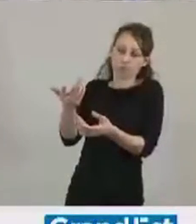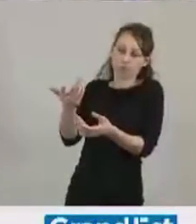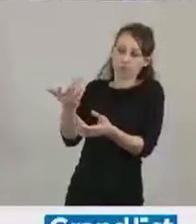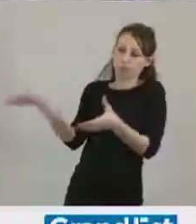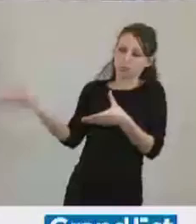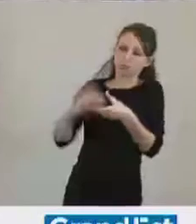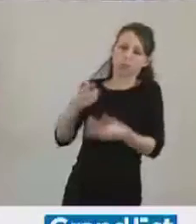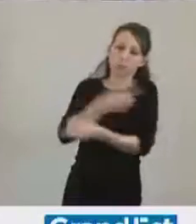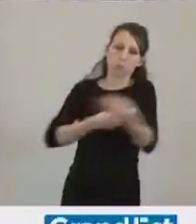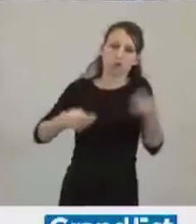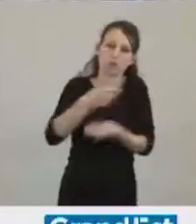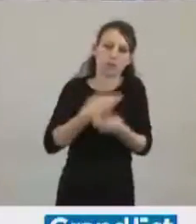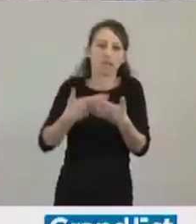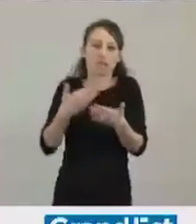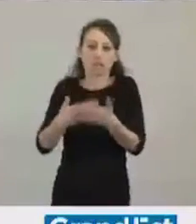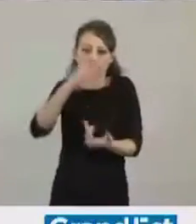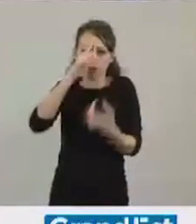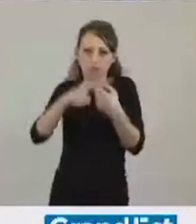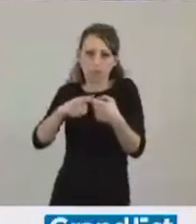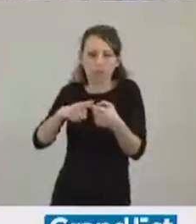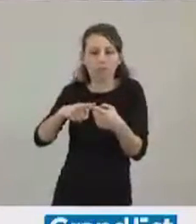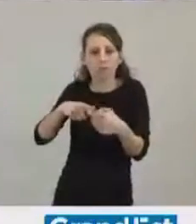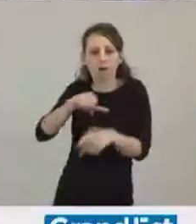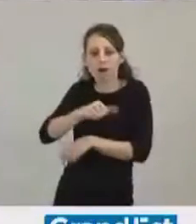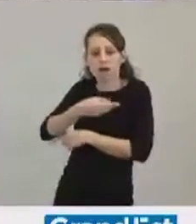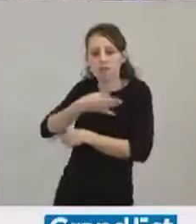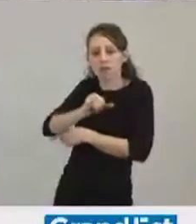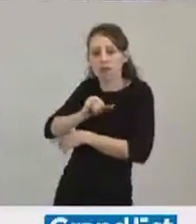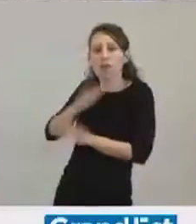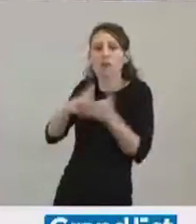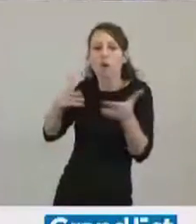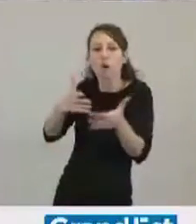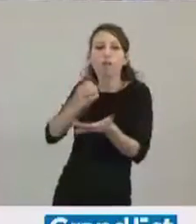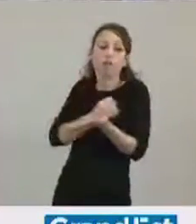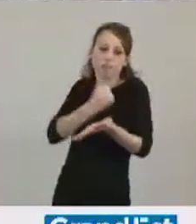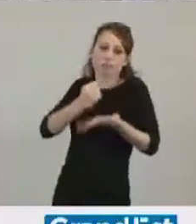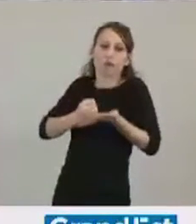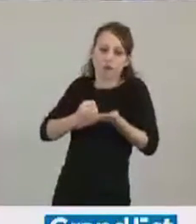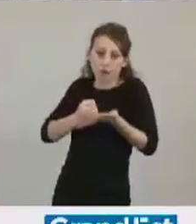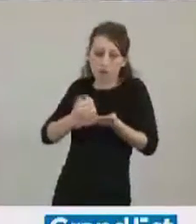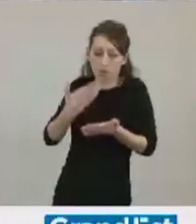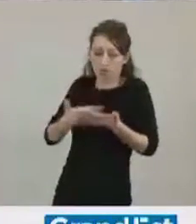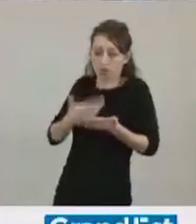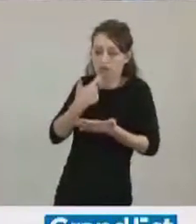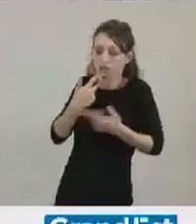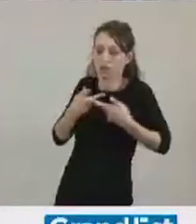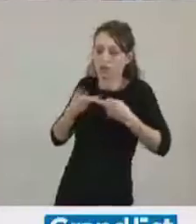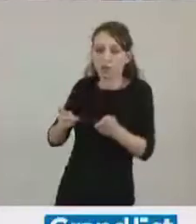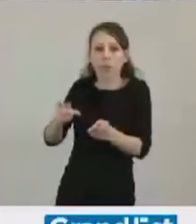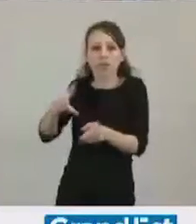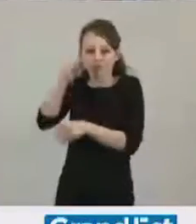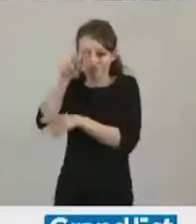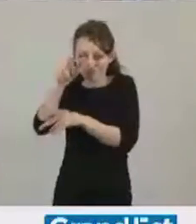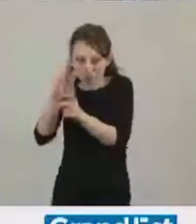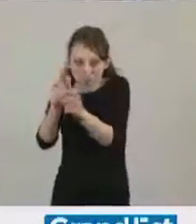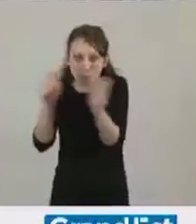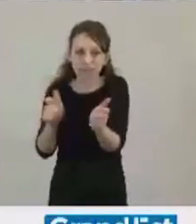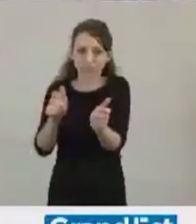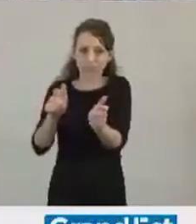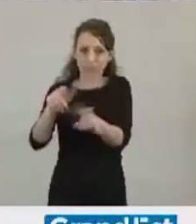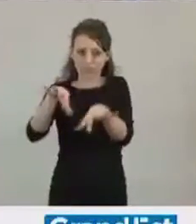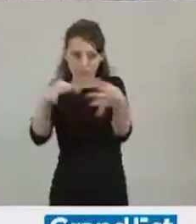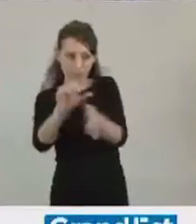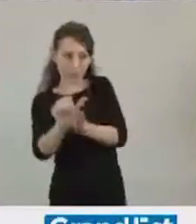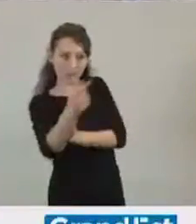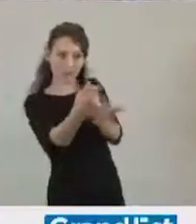Early Adopter et de l'AMI Grand Esteur qui seront créés. Il s'agira de permettre à une start-up de trouver son premier client en